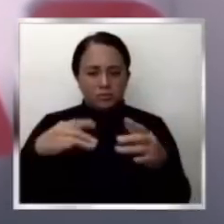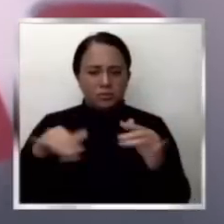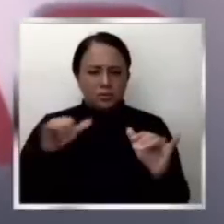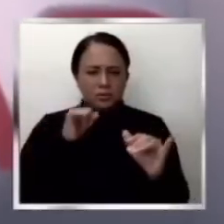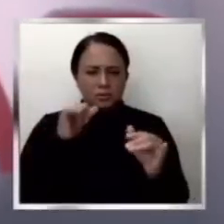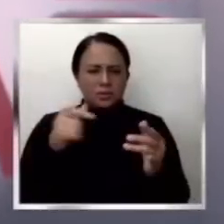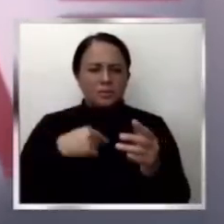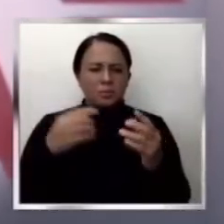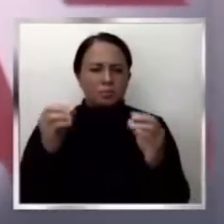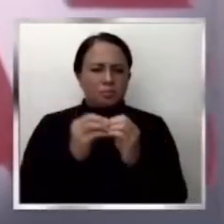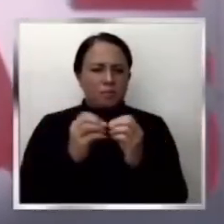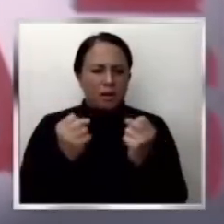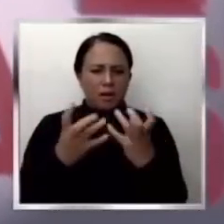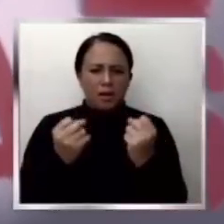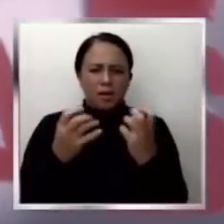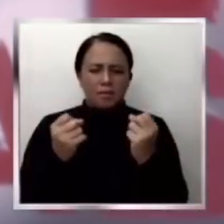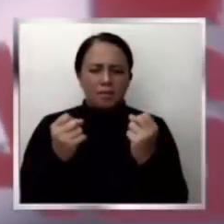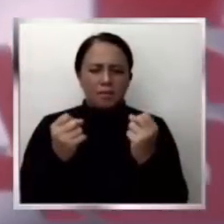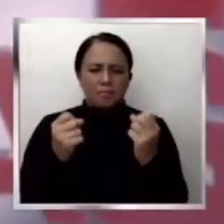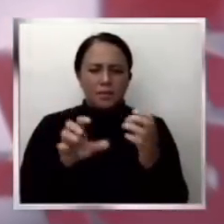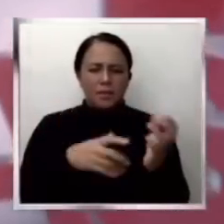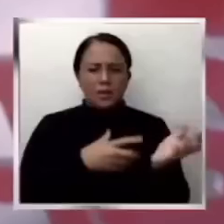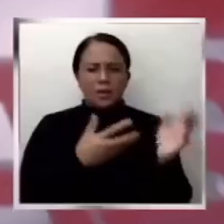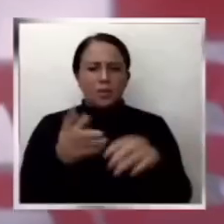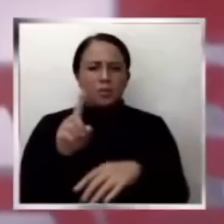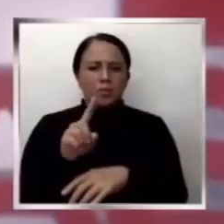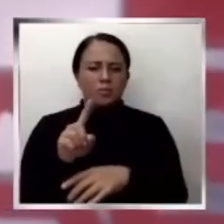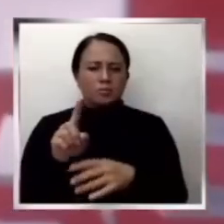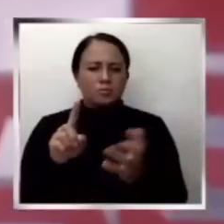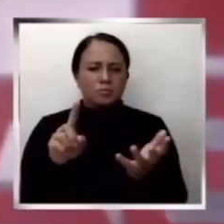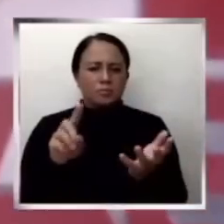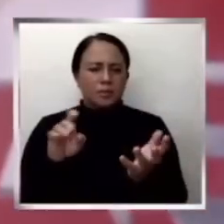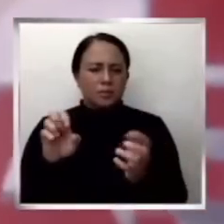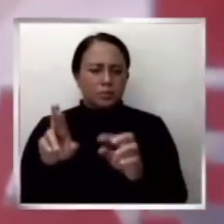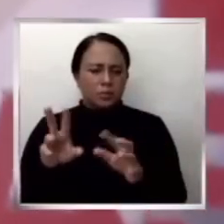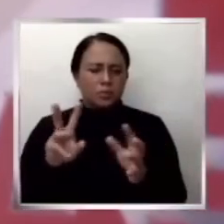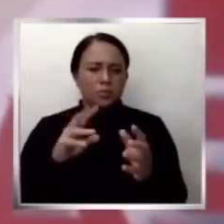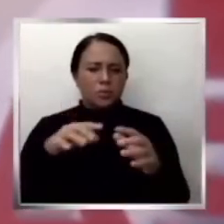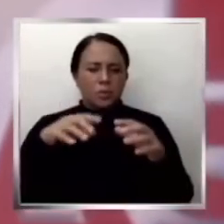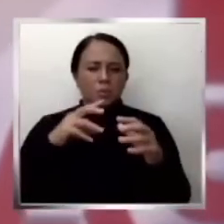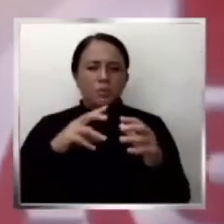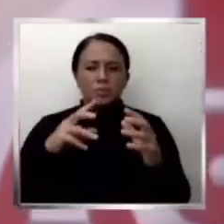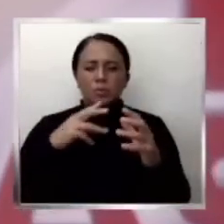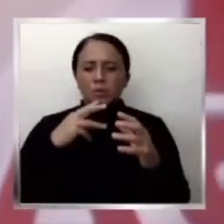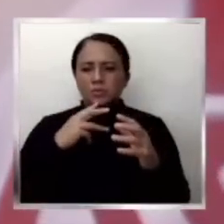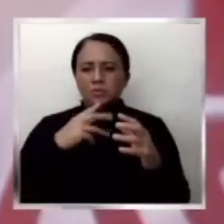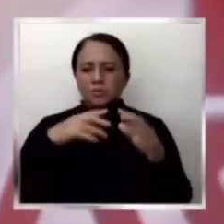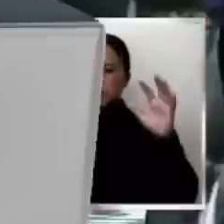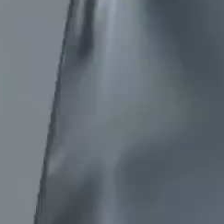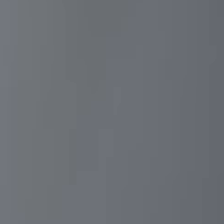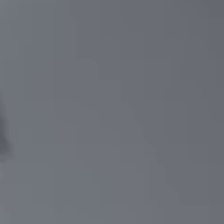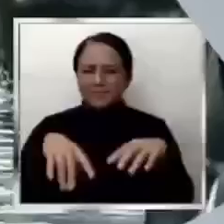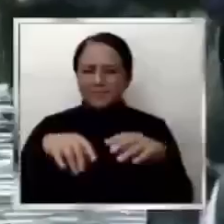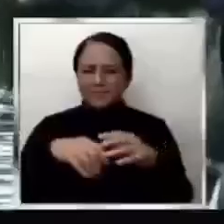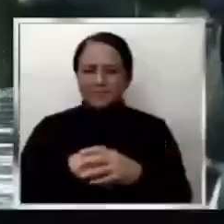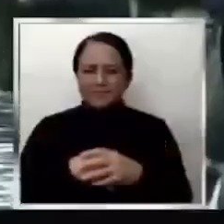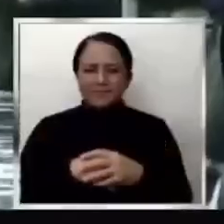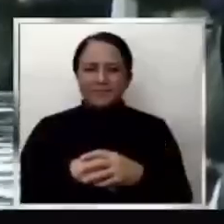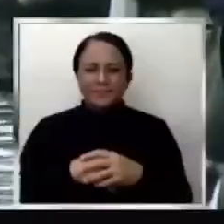dami kasi nang ibinuhos ng 8 araw na pag-ulan, ayon po yan sa PAGASA. Nakatutok si June Veneracion.